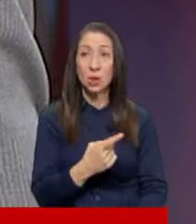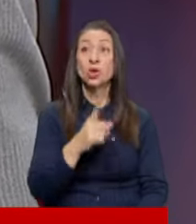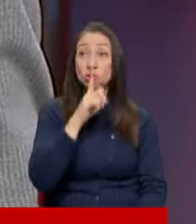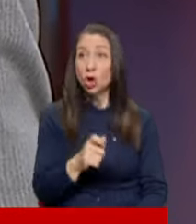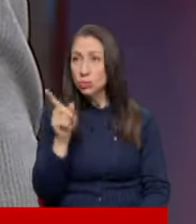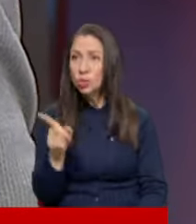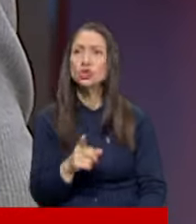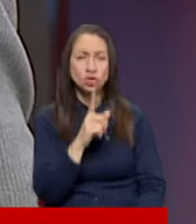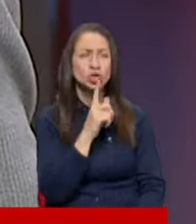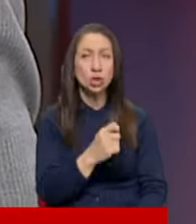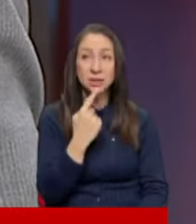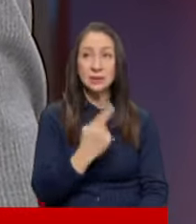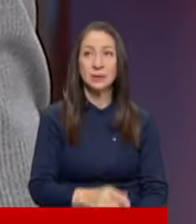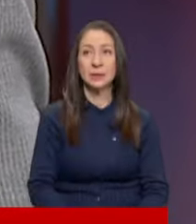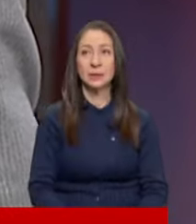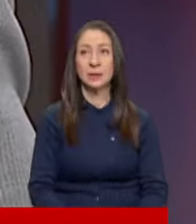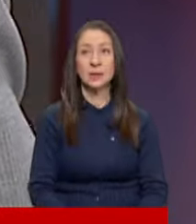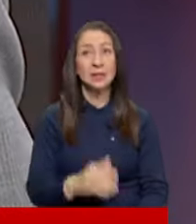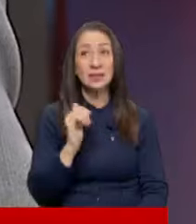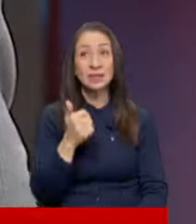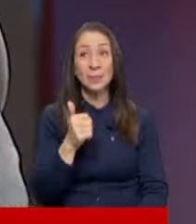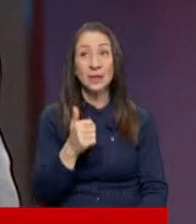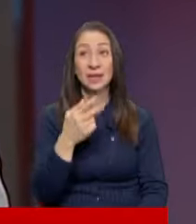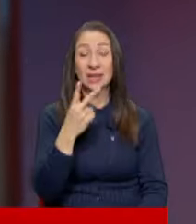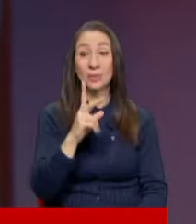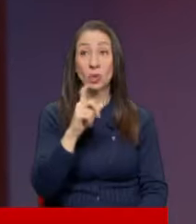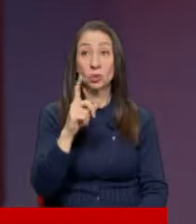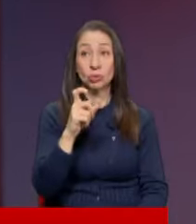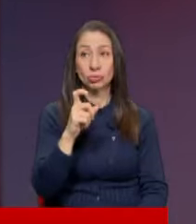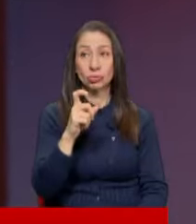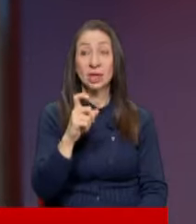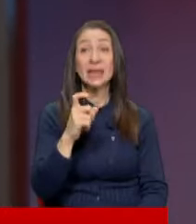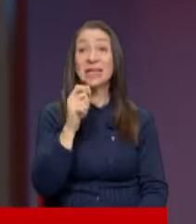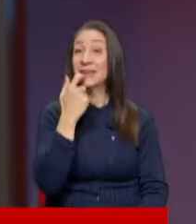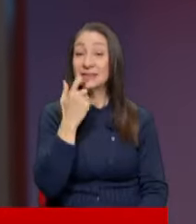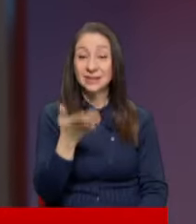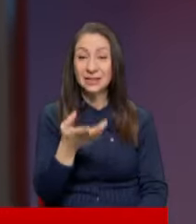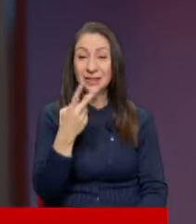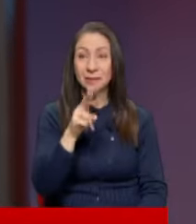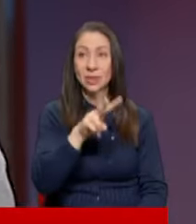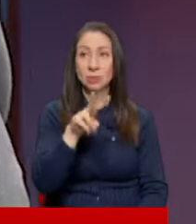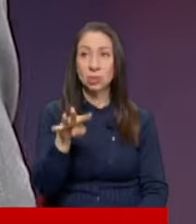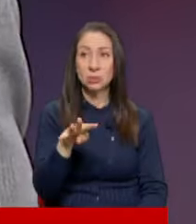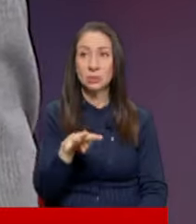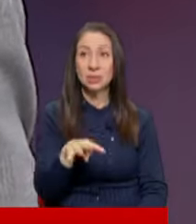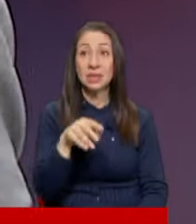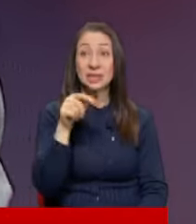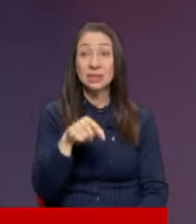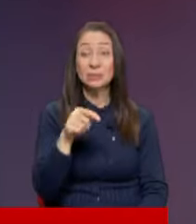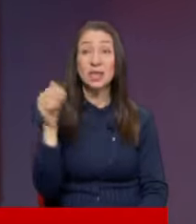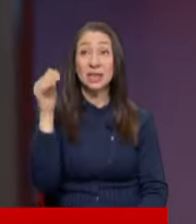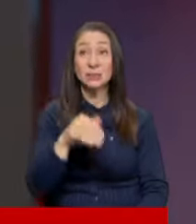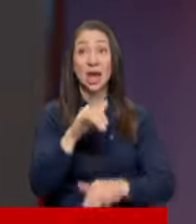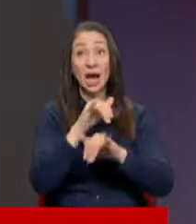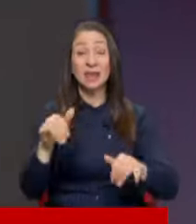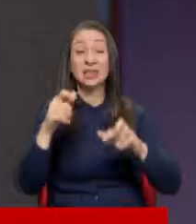Söz mü dedi Söz Efendim dedi ne zaman 2019 yıl ne 2024 şimdi gelmiş